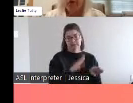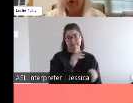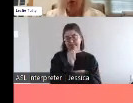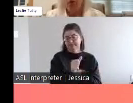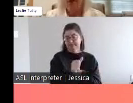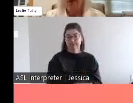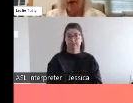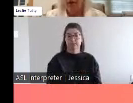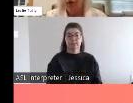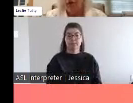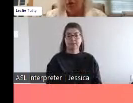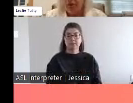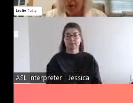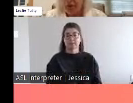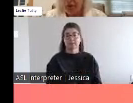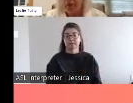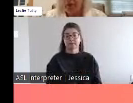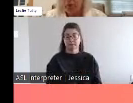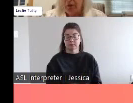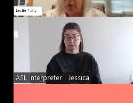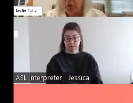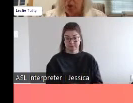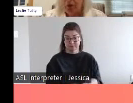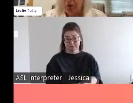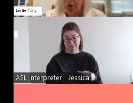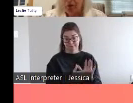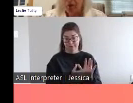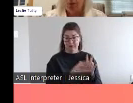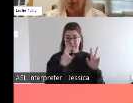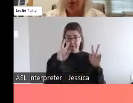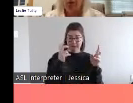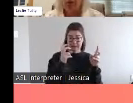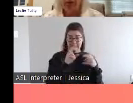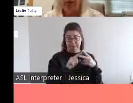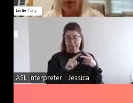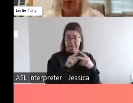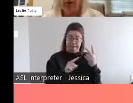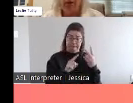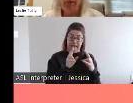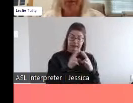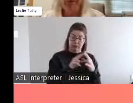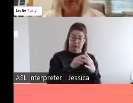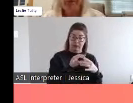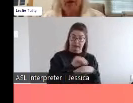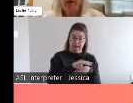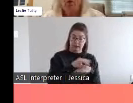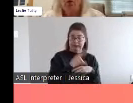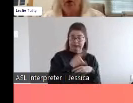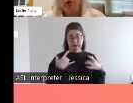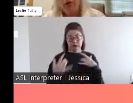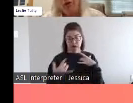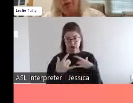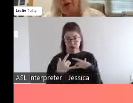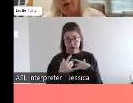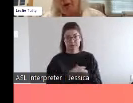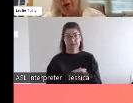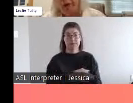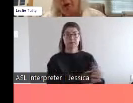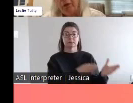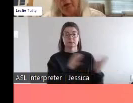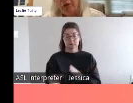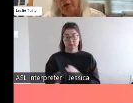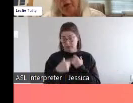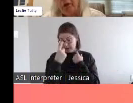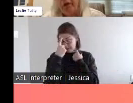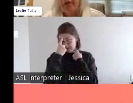changer. Encore une fois, deux thèmes qui soulèvent des questions sur le counseling de couple.